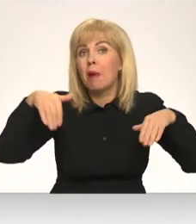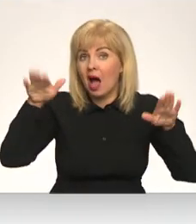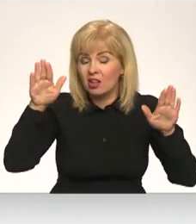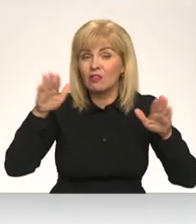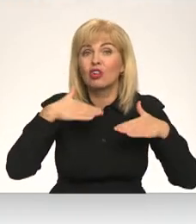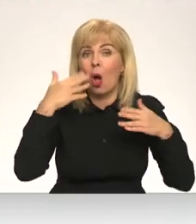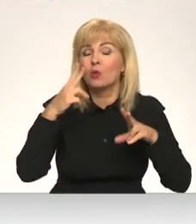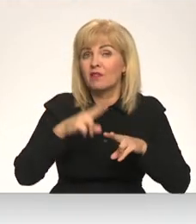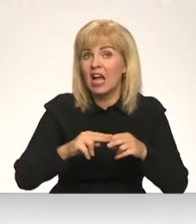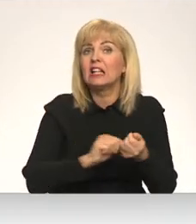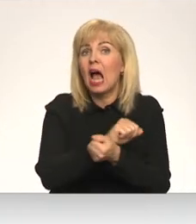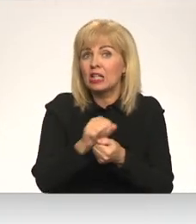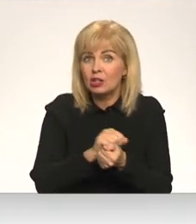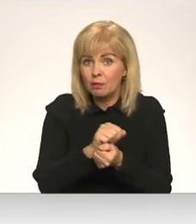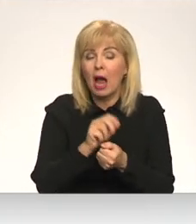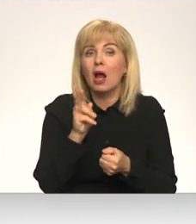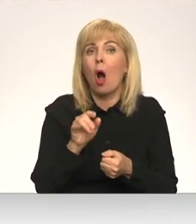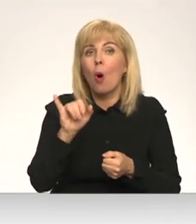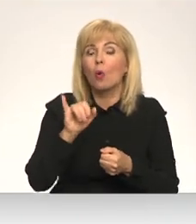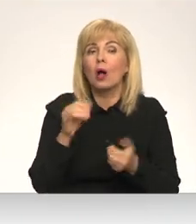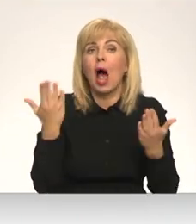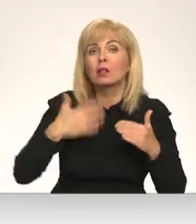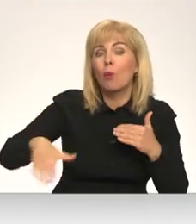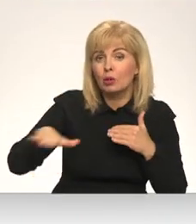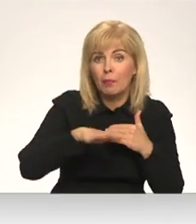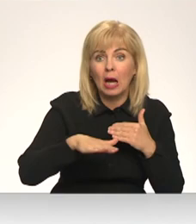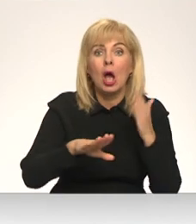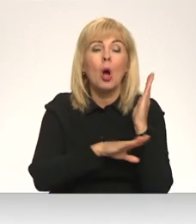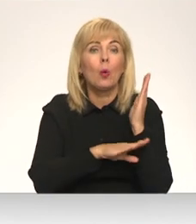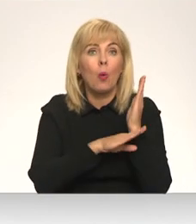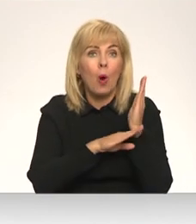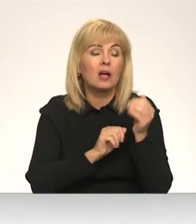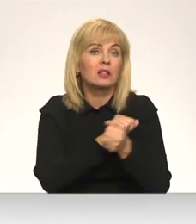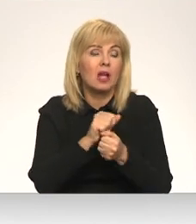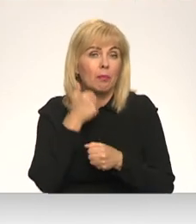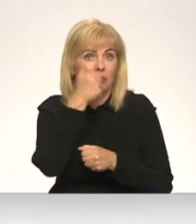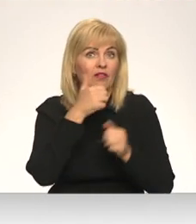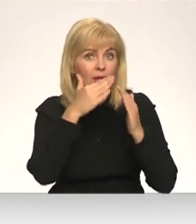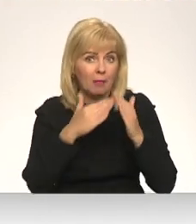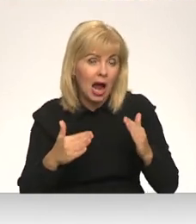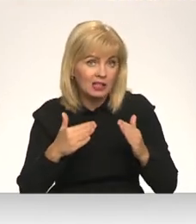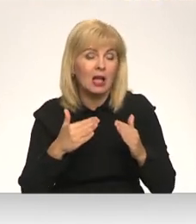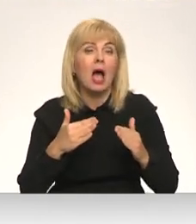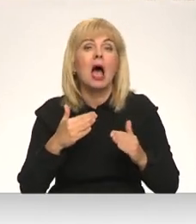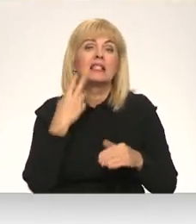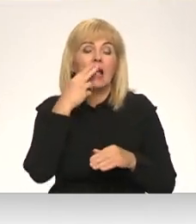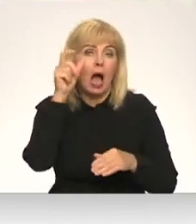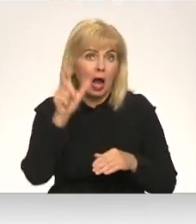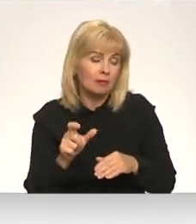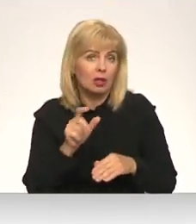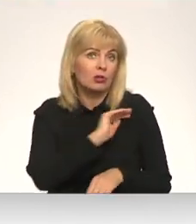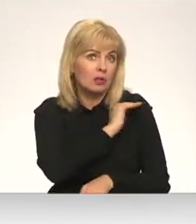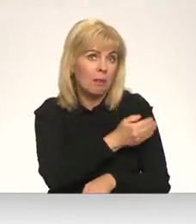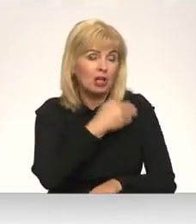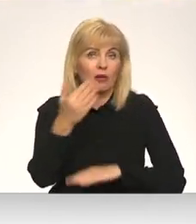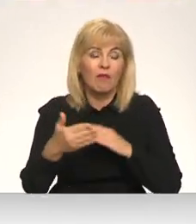Pamatīgi izpostīts arī tokošais Kauguru parks. Milzīgie koki sabojājuši privāti īpašumus. Kādas mājas saimnieks stāsta, ka tik spēcīgu